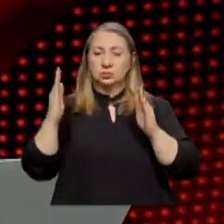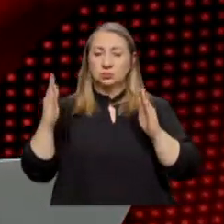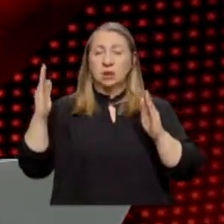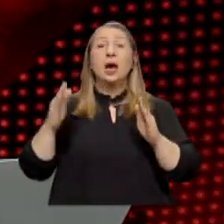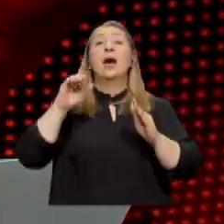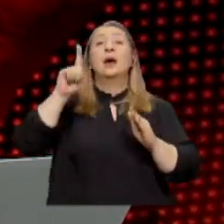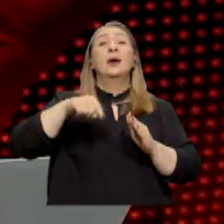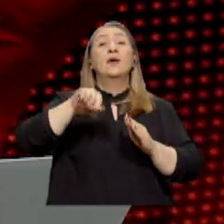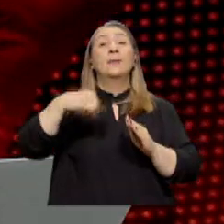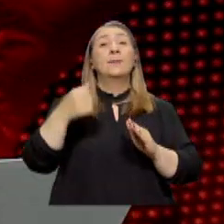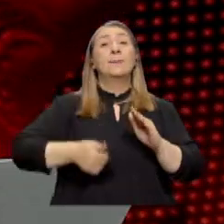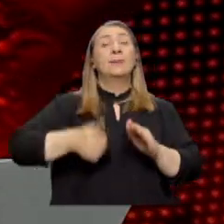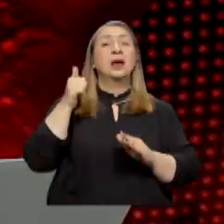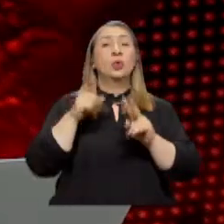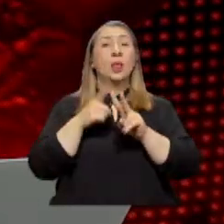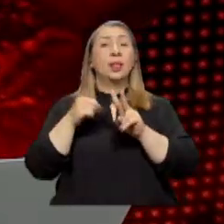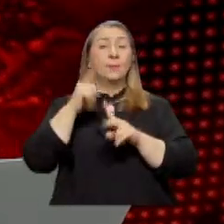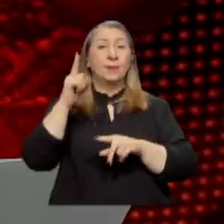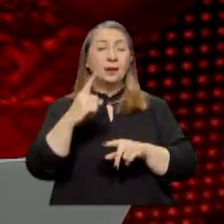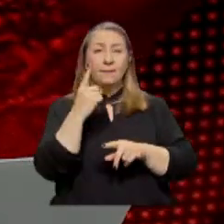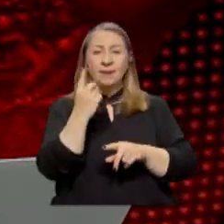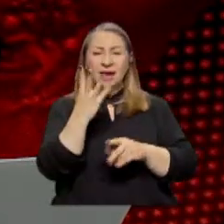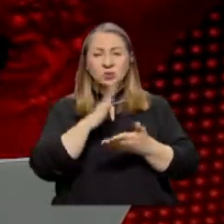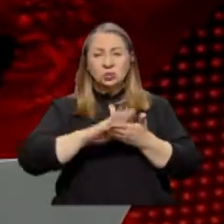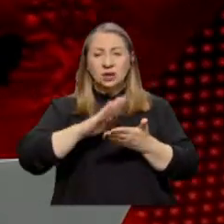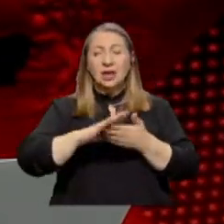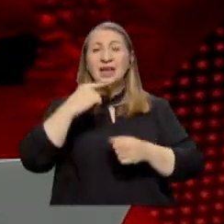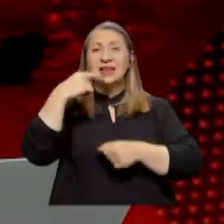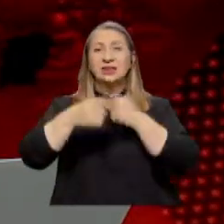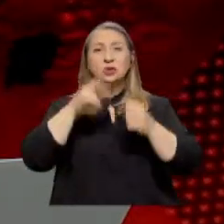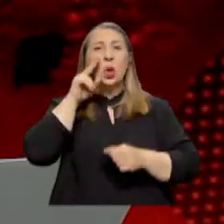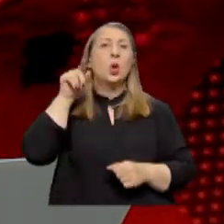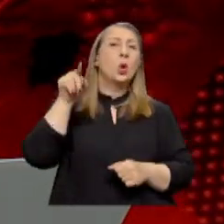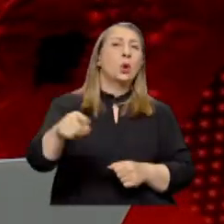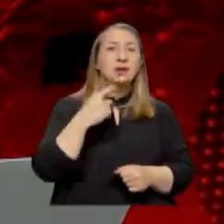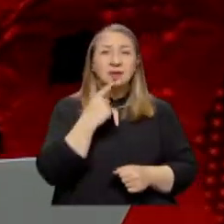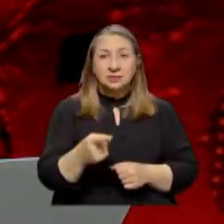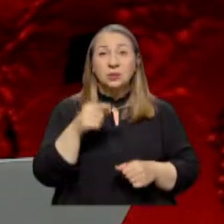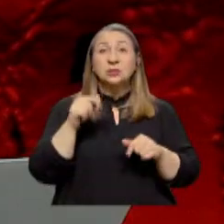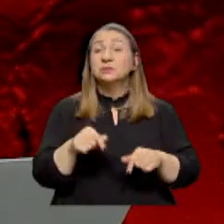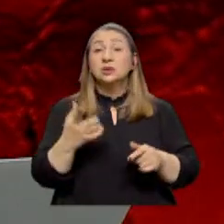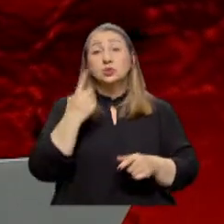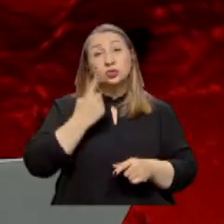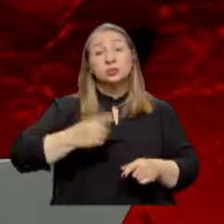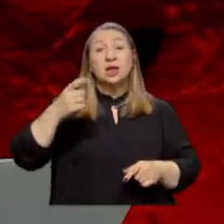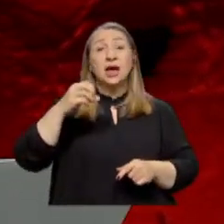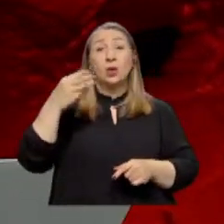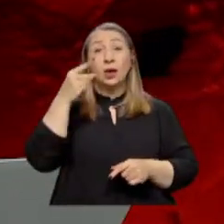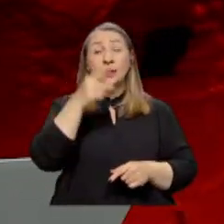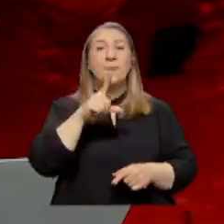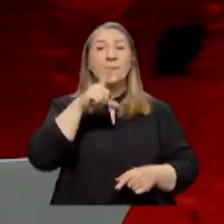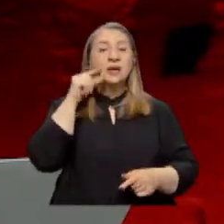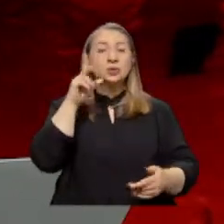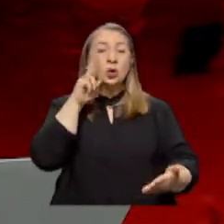Hazine ve Maliye Bakanı Nurettin Nebati birkaç revizeyle yıl sonunu işaret etmişti. Bu kez Cumhurbaşkanı Erdoğan